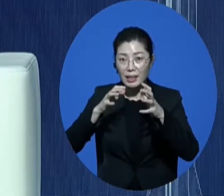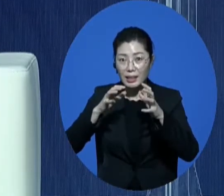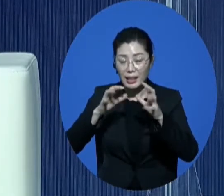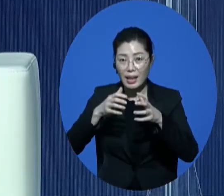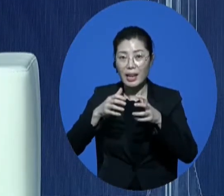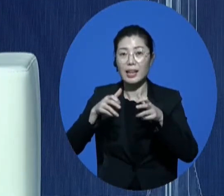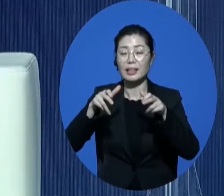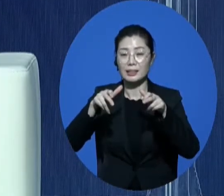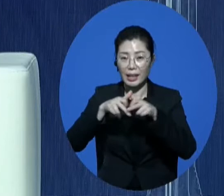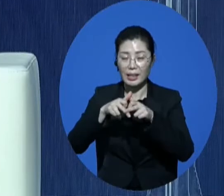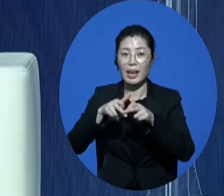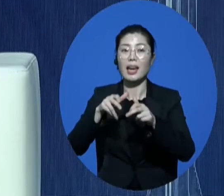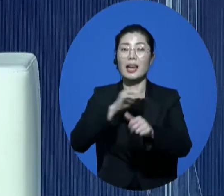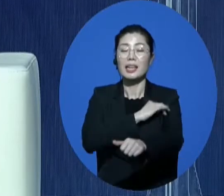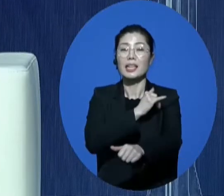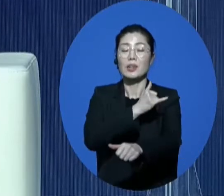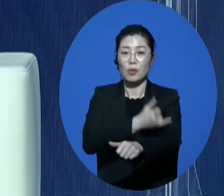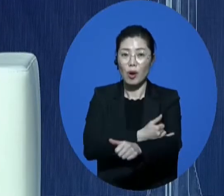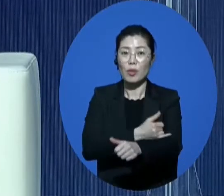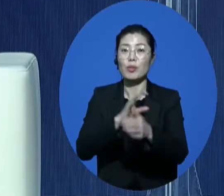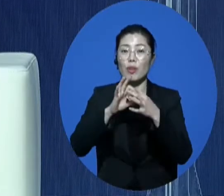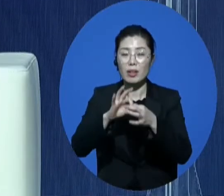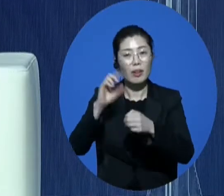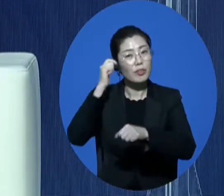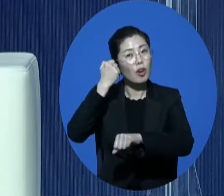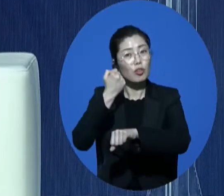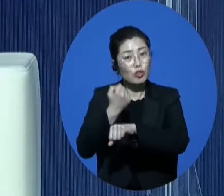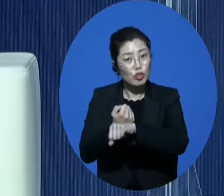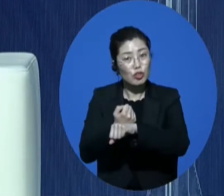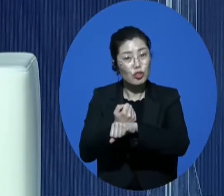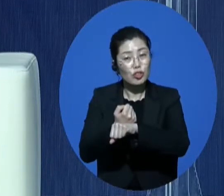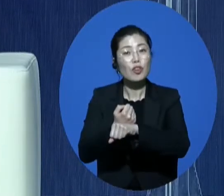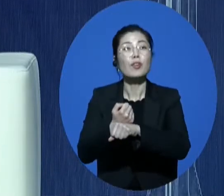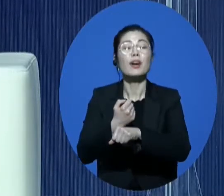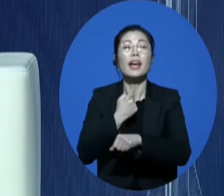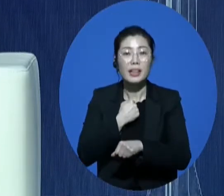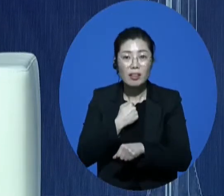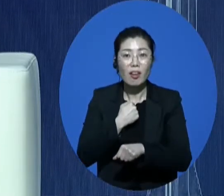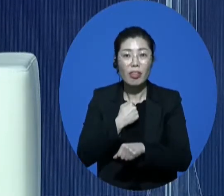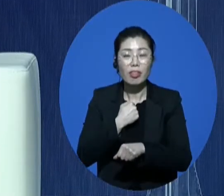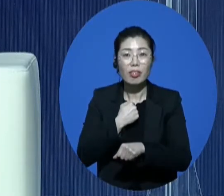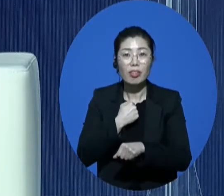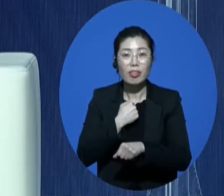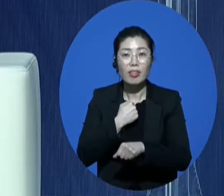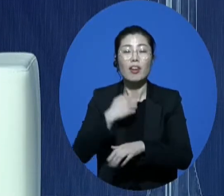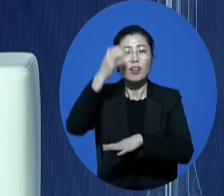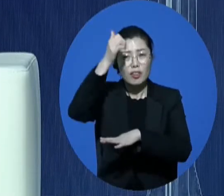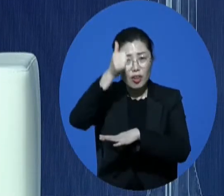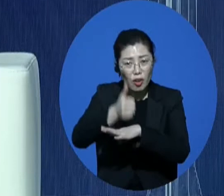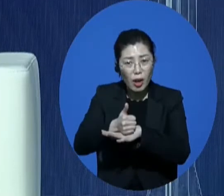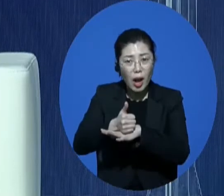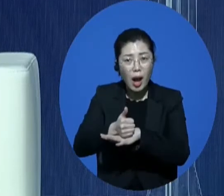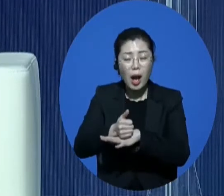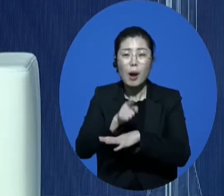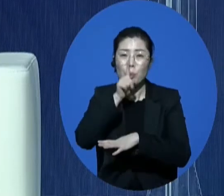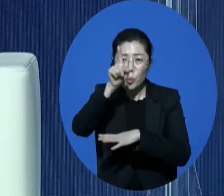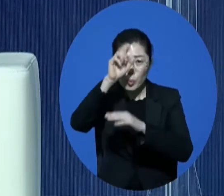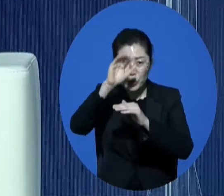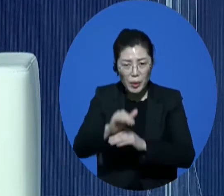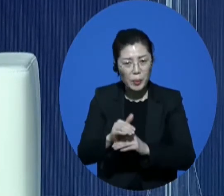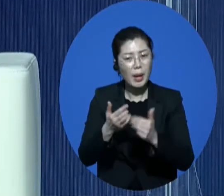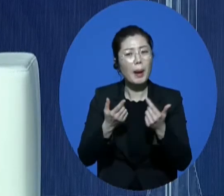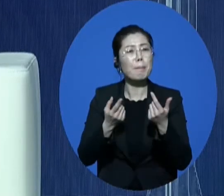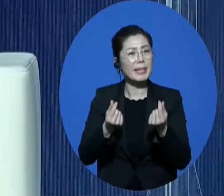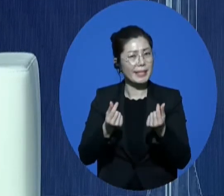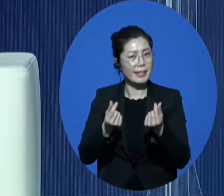세계적인 그 장애인 인권 관점에서 연구했던 세계적인 모니터링 결과 보고와 상당히